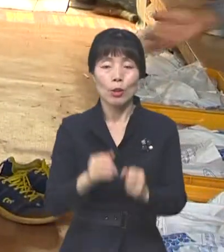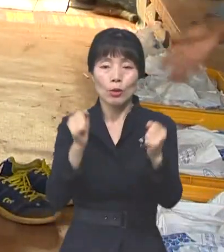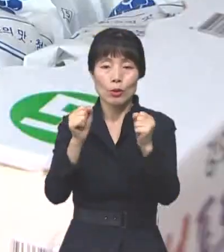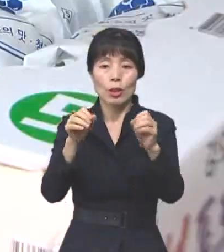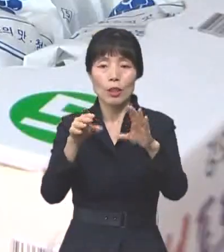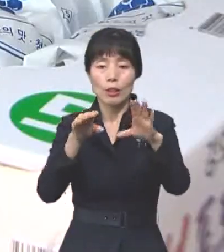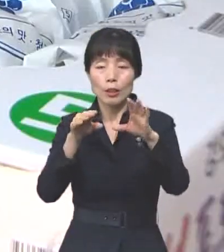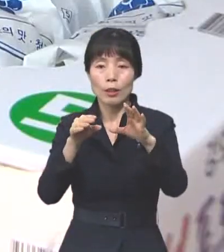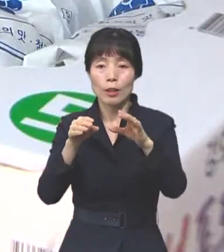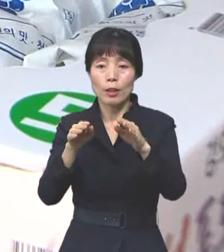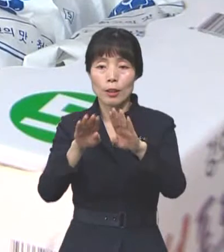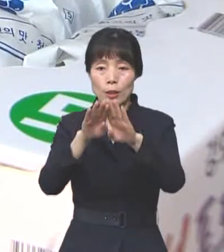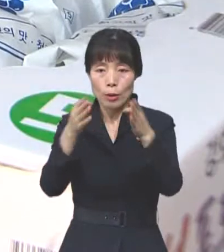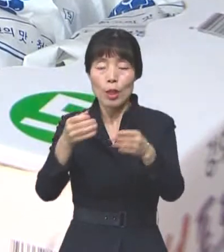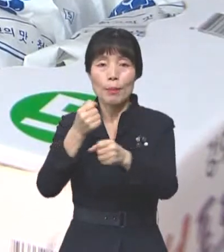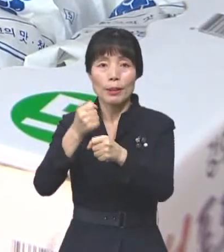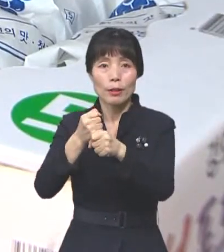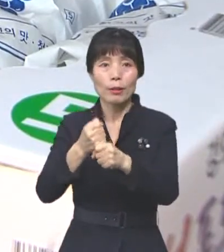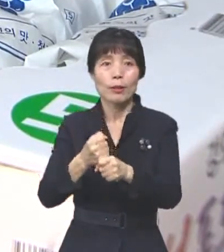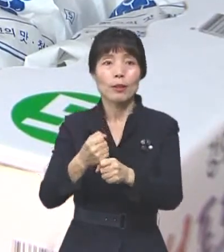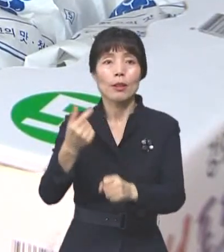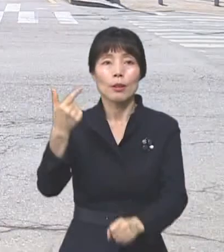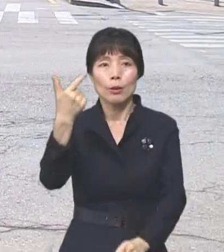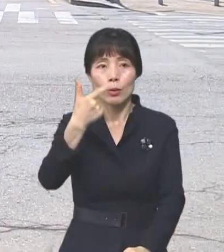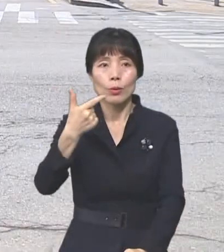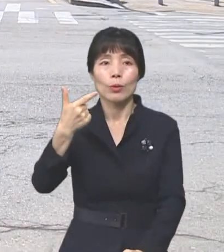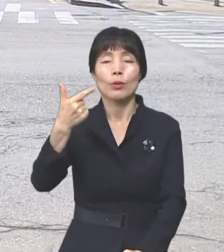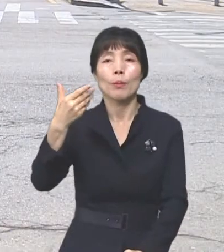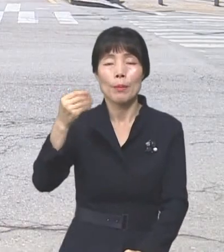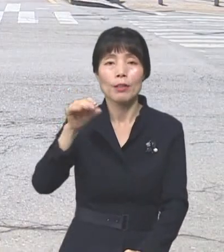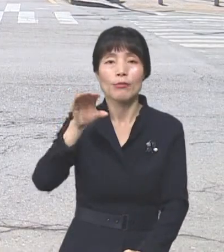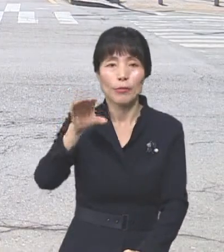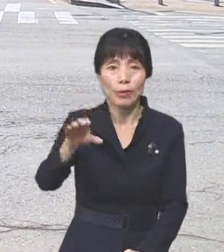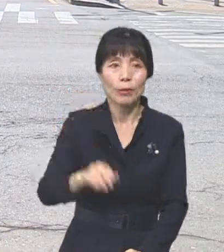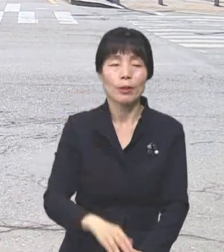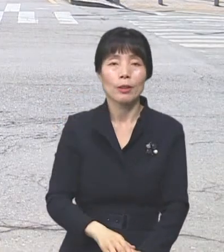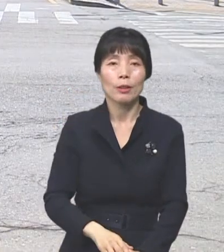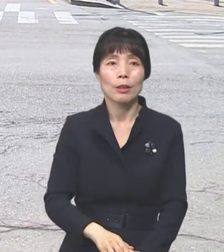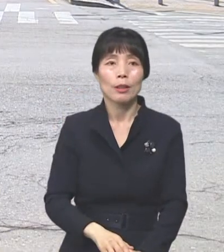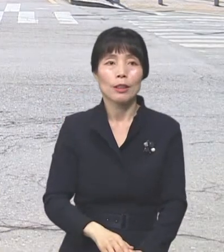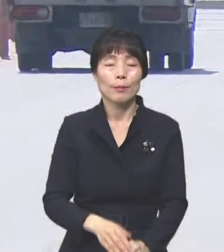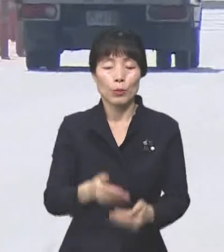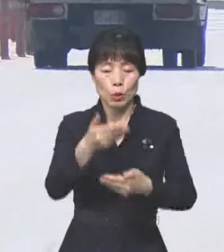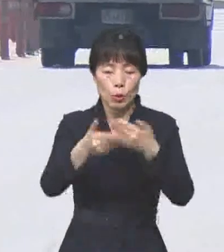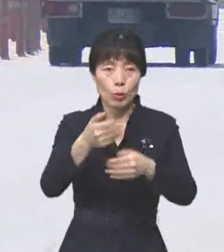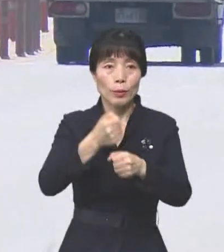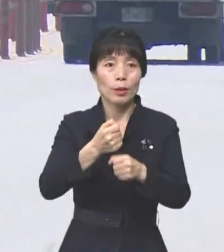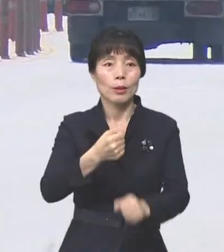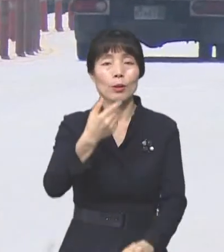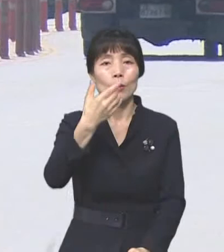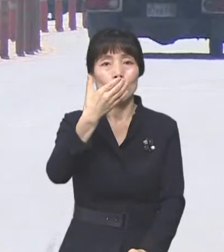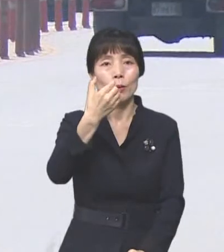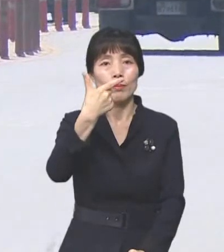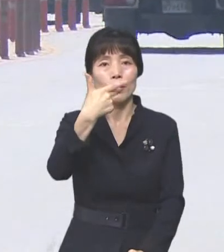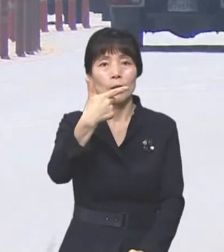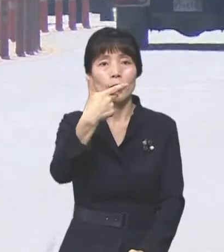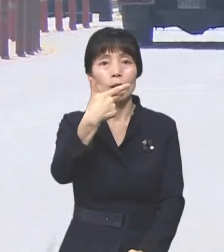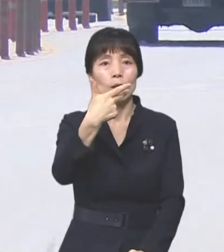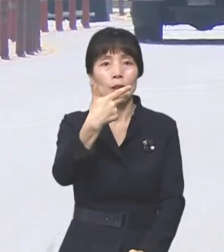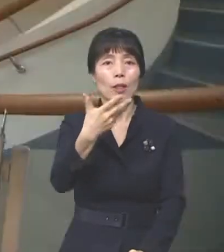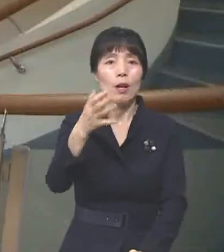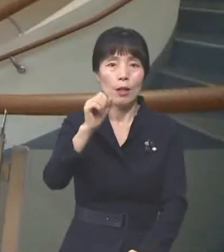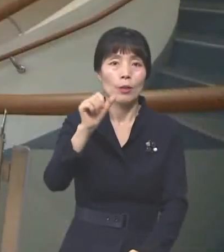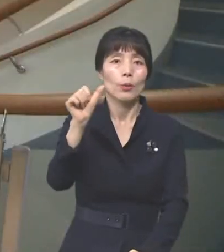13억 6천만 원이 편성됐고 도로 개설 확충 예산으로 97억 5천만 원이 사용됩니다. 이